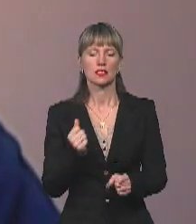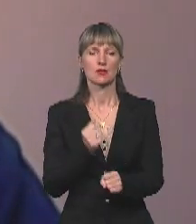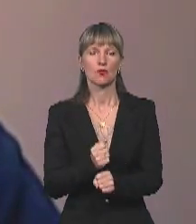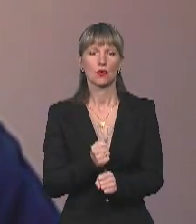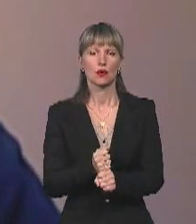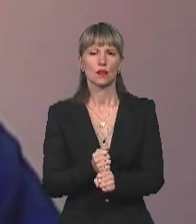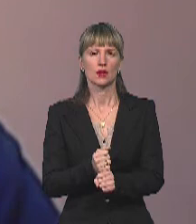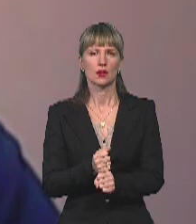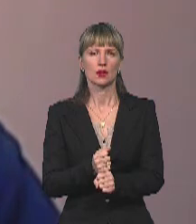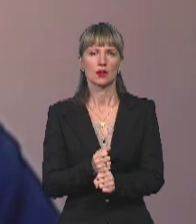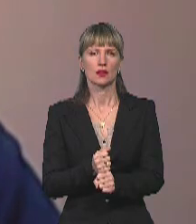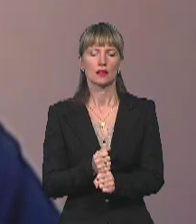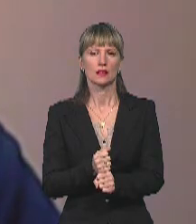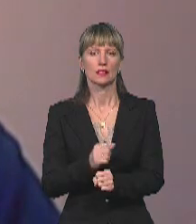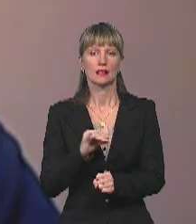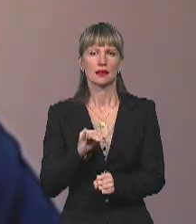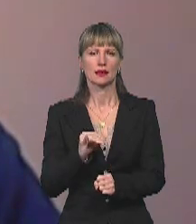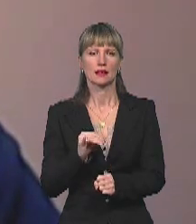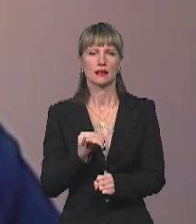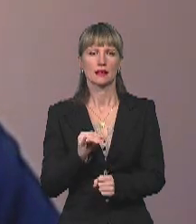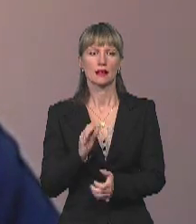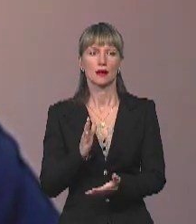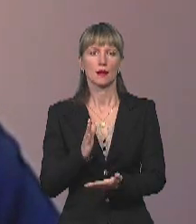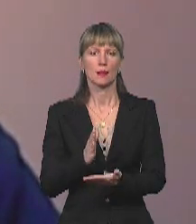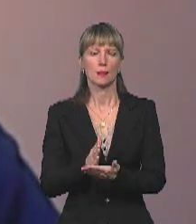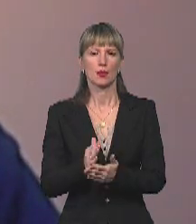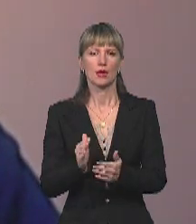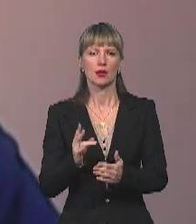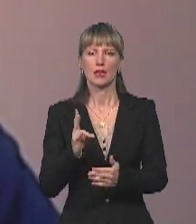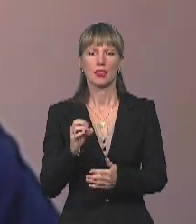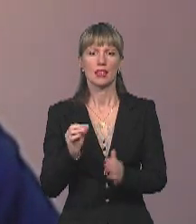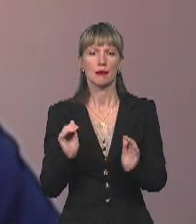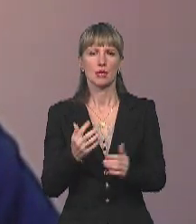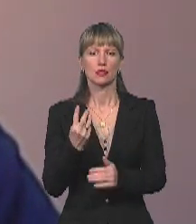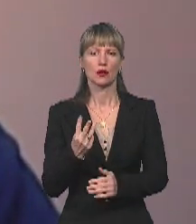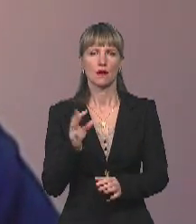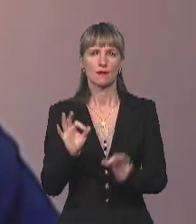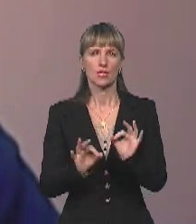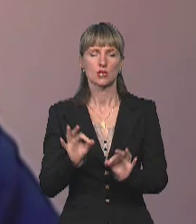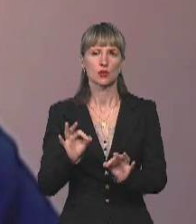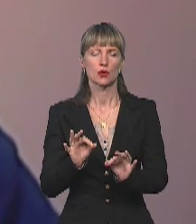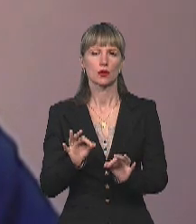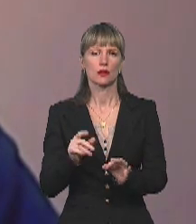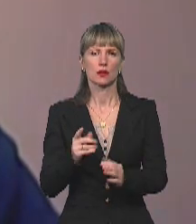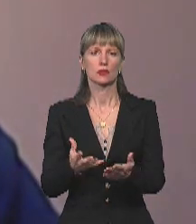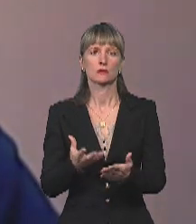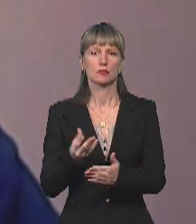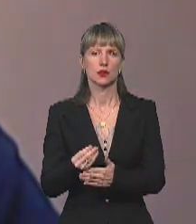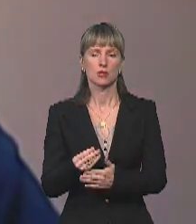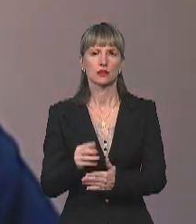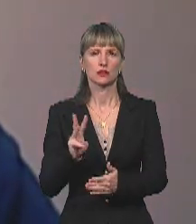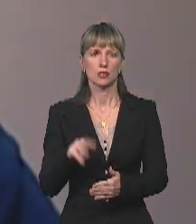створювати і тримати не менше 4%. В іншому разі вони сплачують